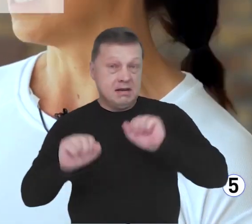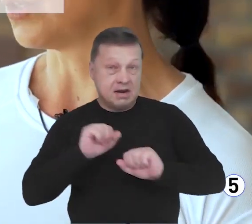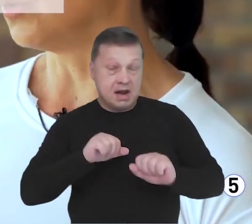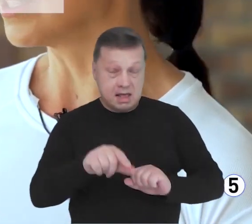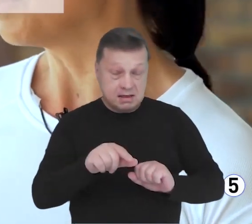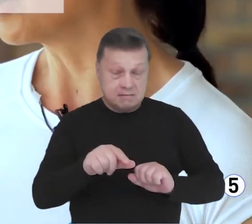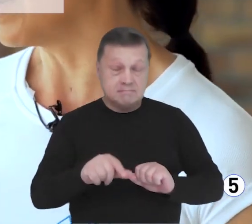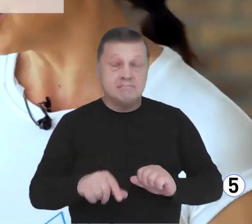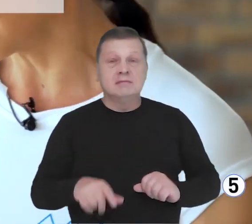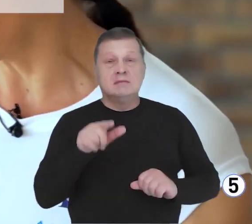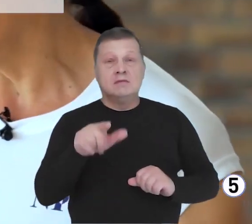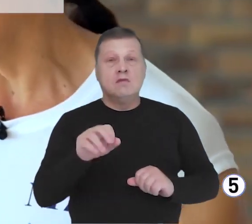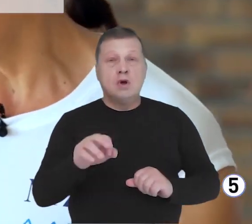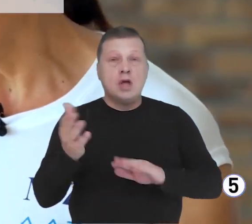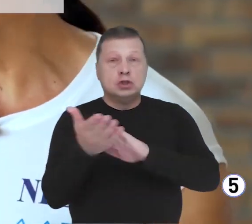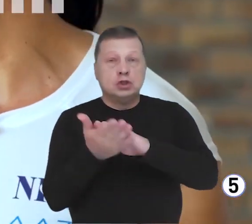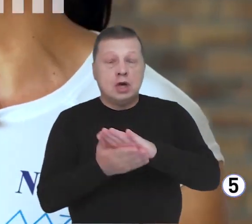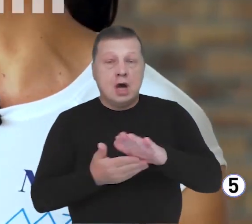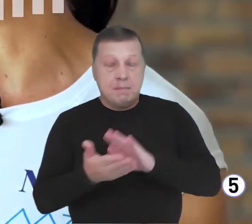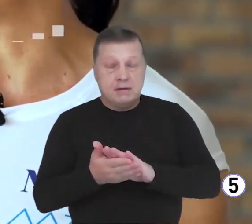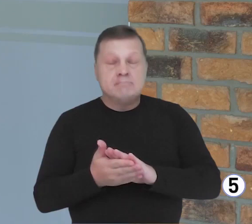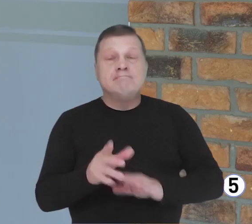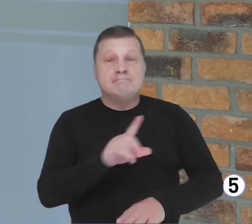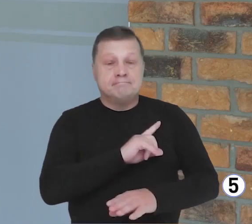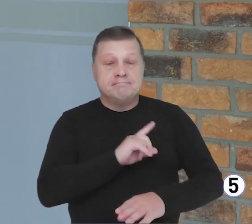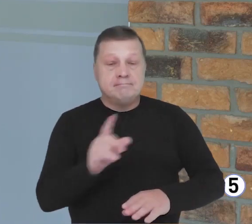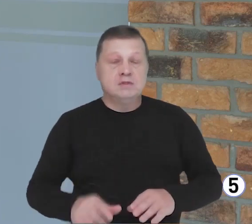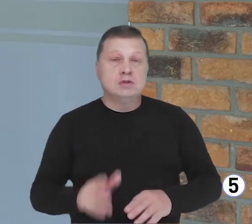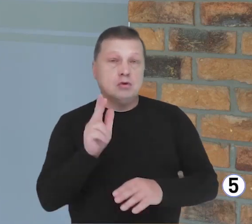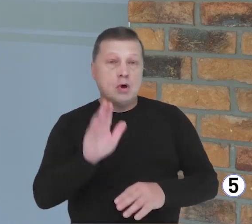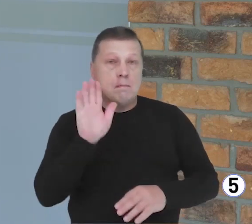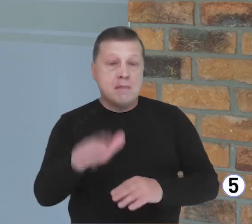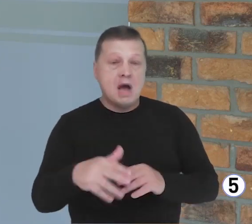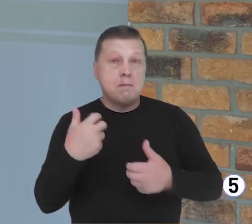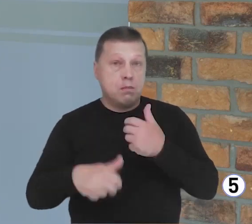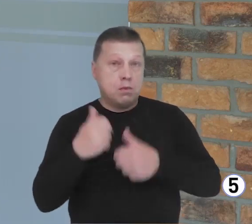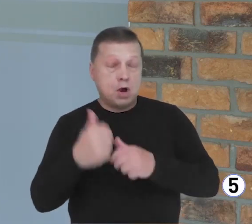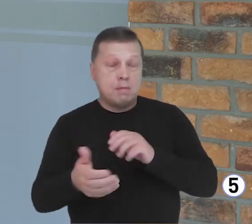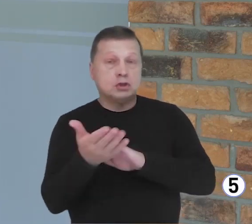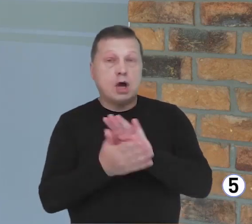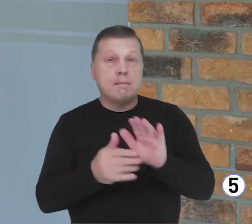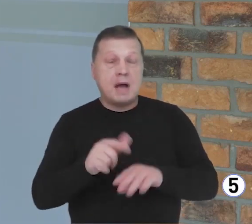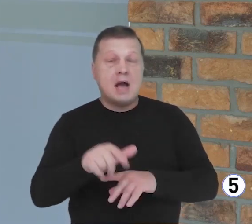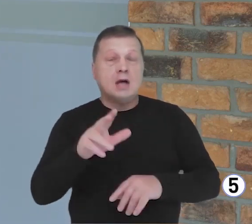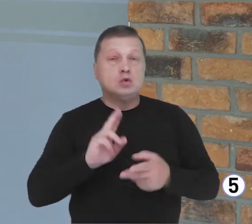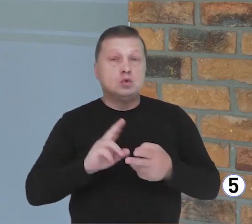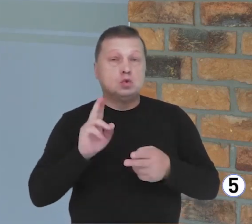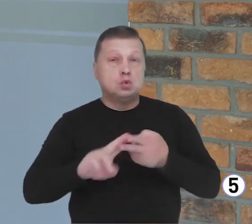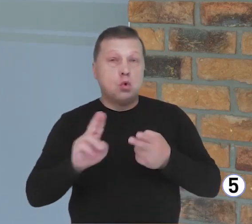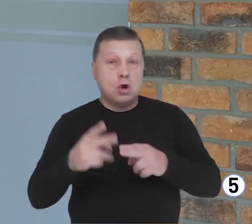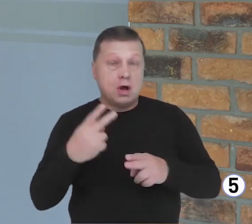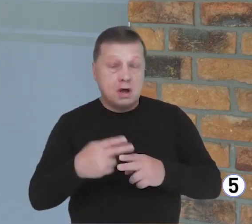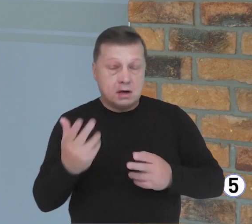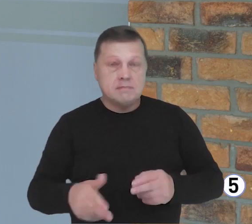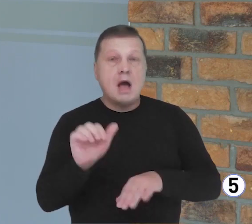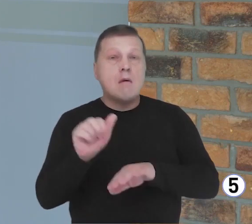podczas treningu zaopiekowali się swoimi stopami, szczególnie osoby, które cierpią, mają już problem ze stopą cukrzycową.